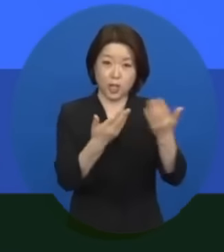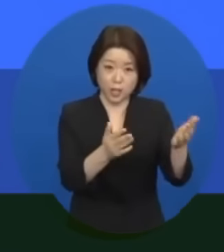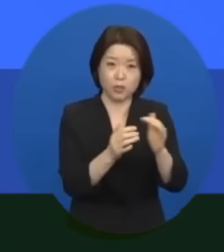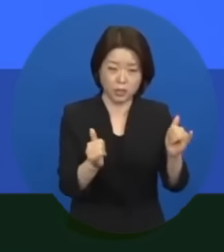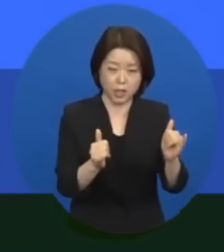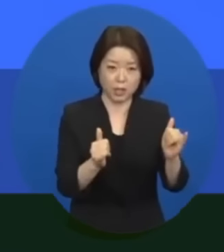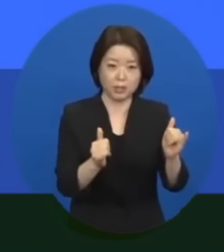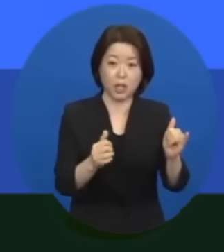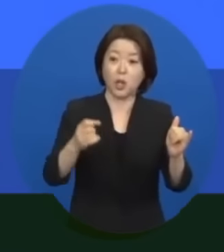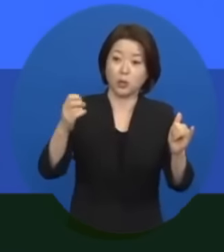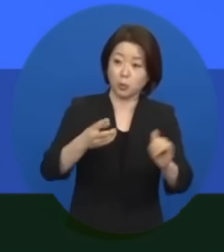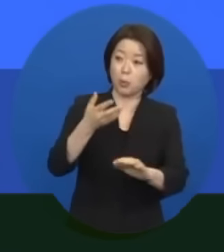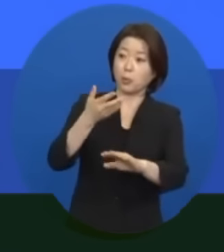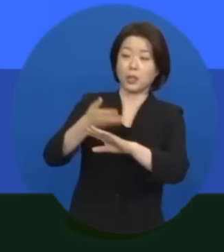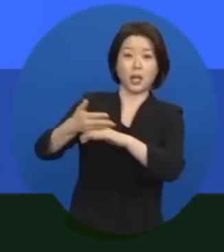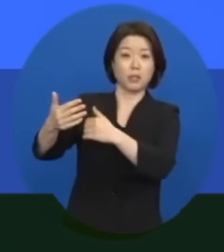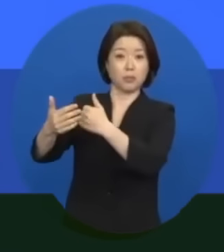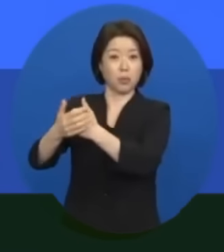자보